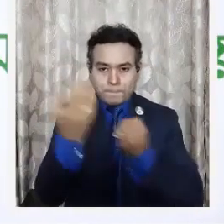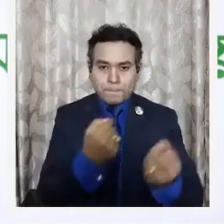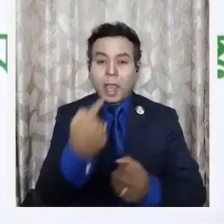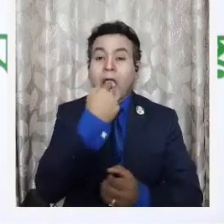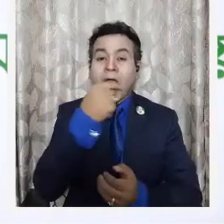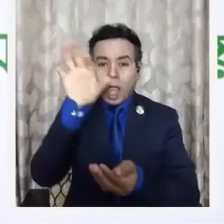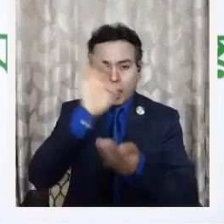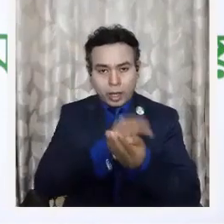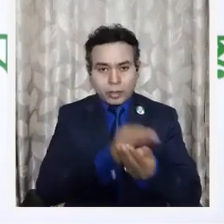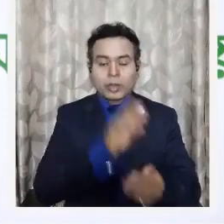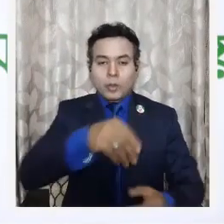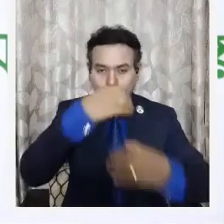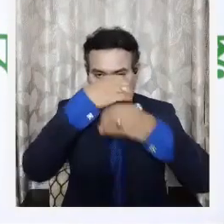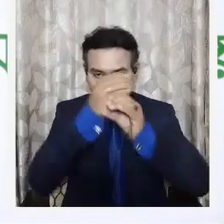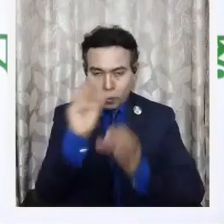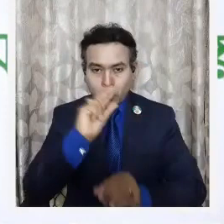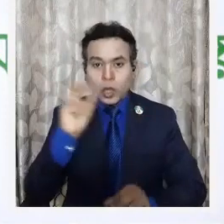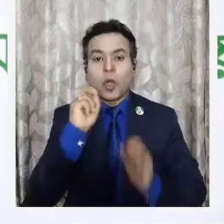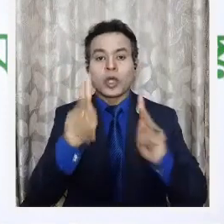16,994টি